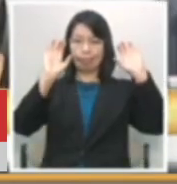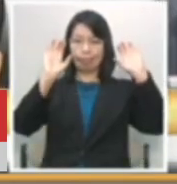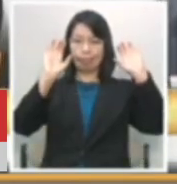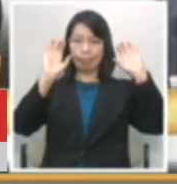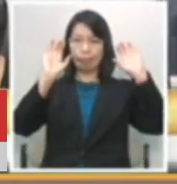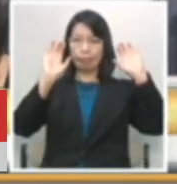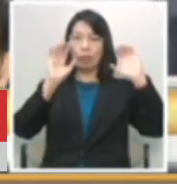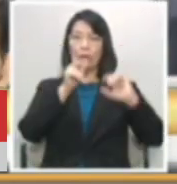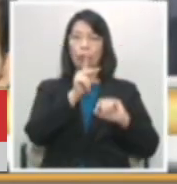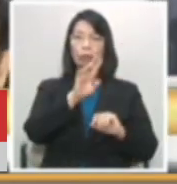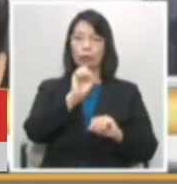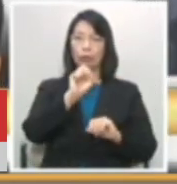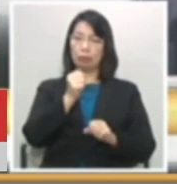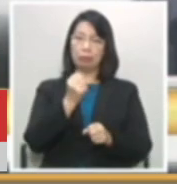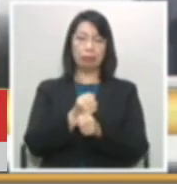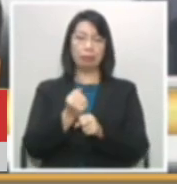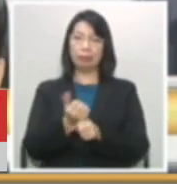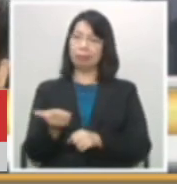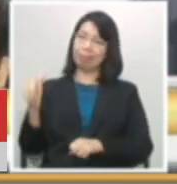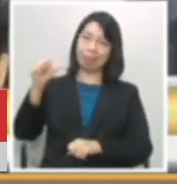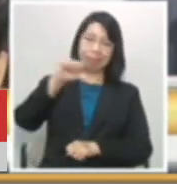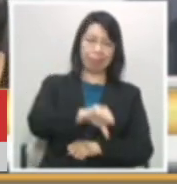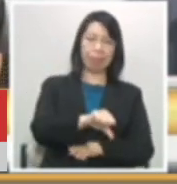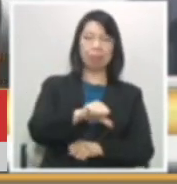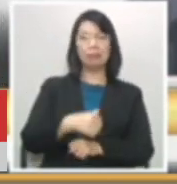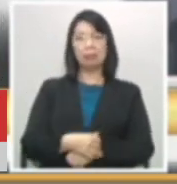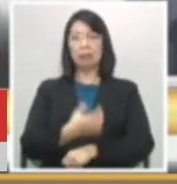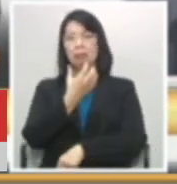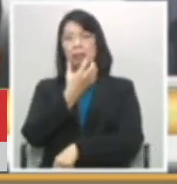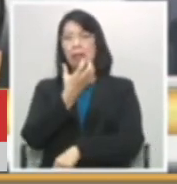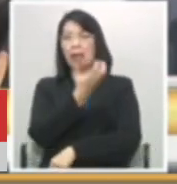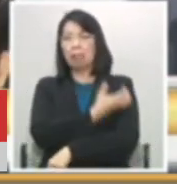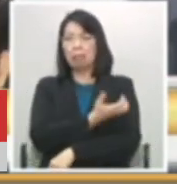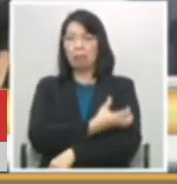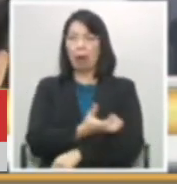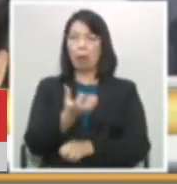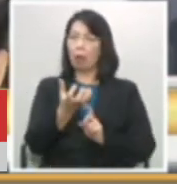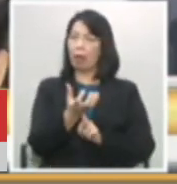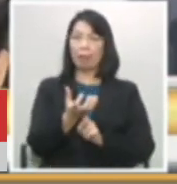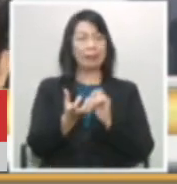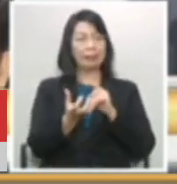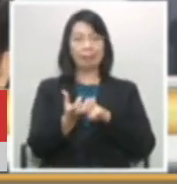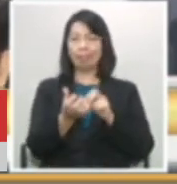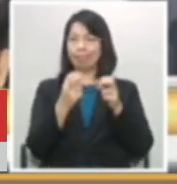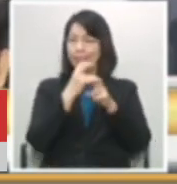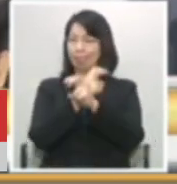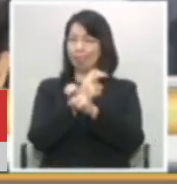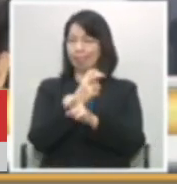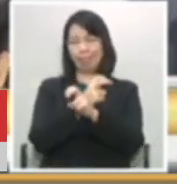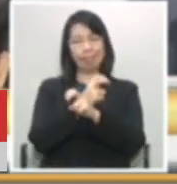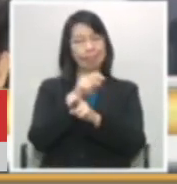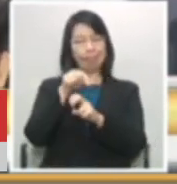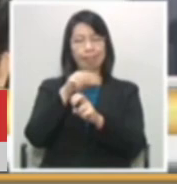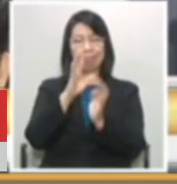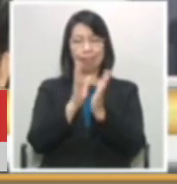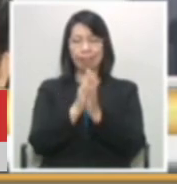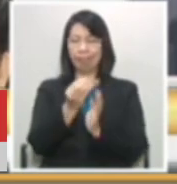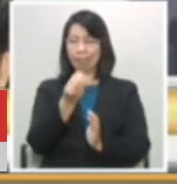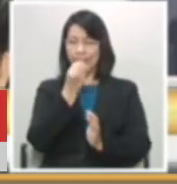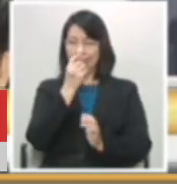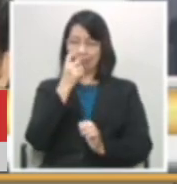สช.และเป็นเหมือนผลไม้พิษที่ผสมอยู่ดิฉันสงสัยว่าการจัดทำงบประมาณ